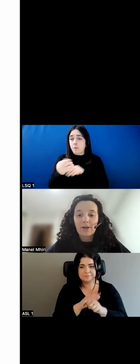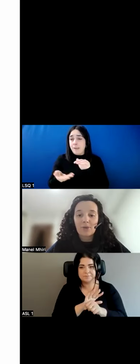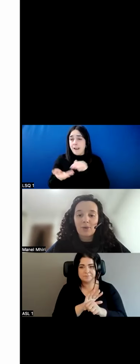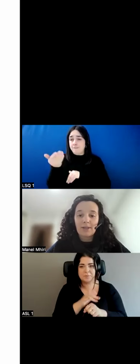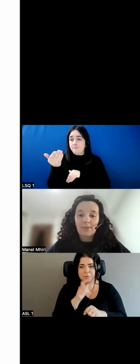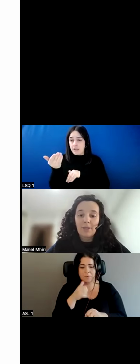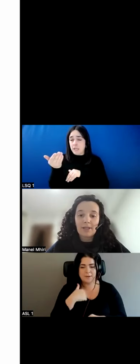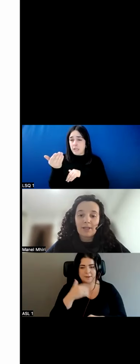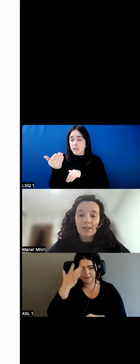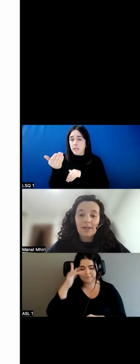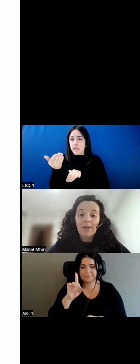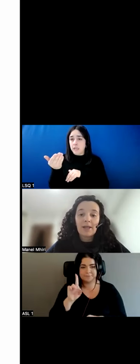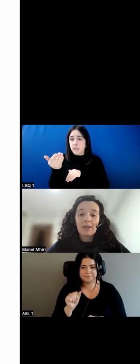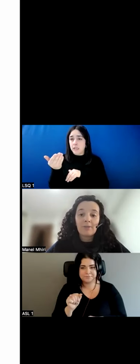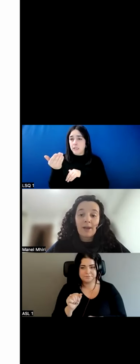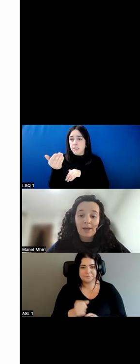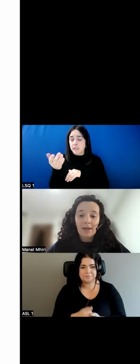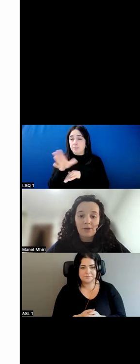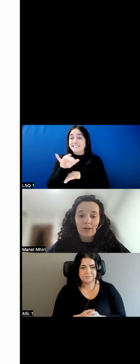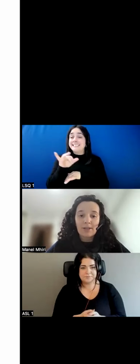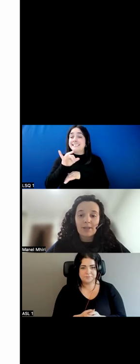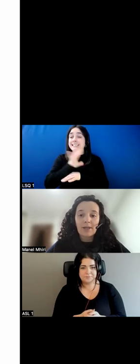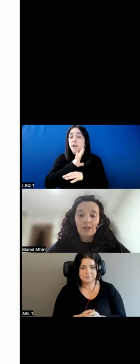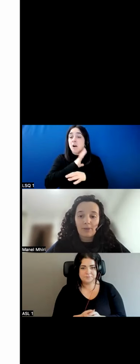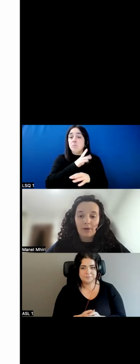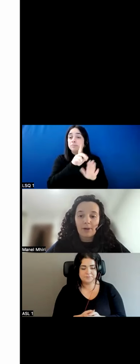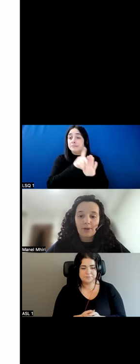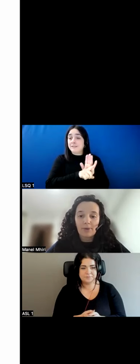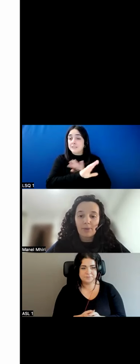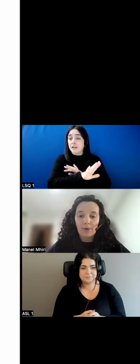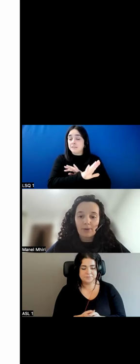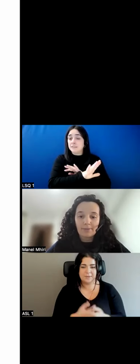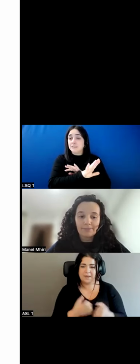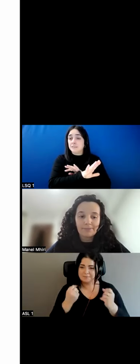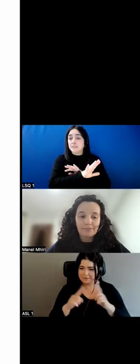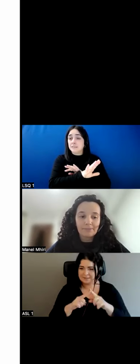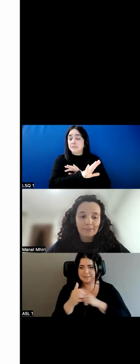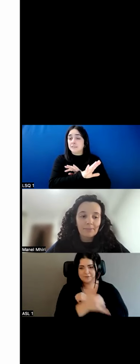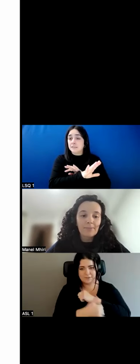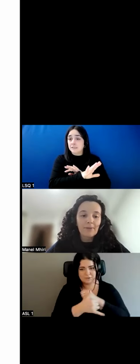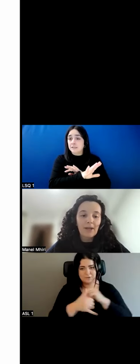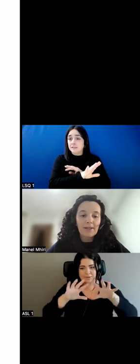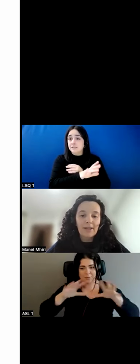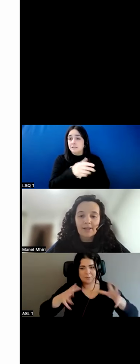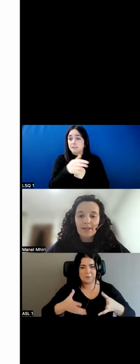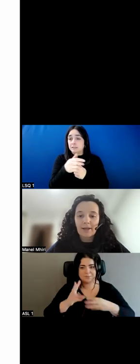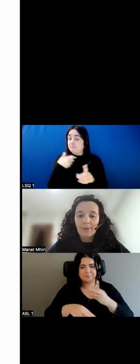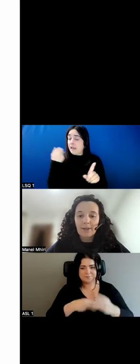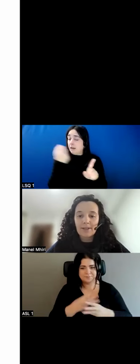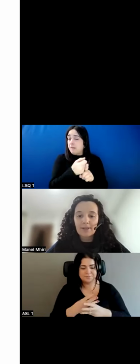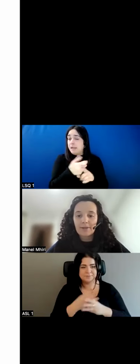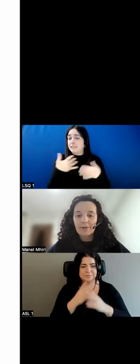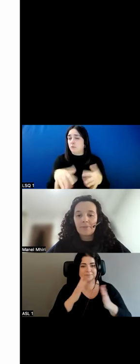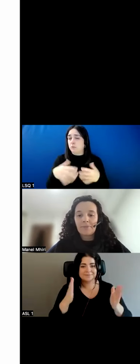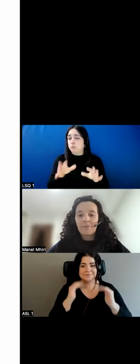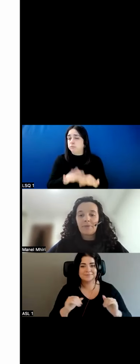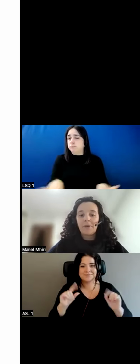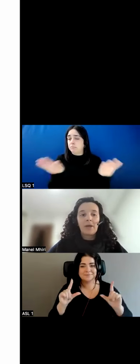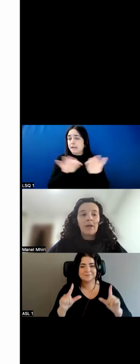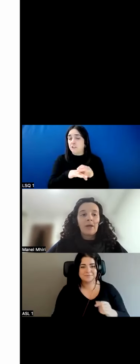a impacté les personnes ayant une déficience intellectuelle dans beaucoup de pays, dans différentes parties du monde.